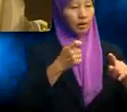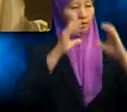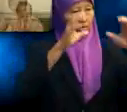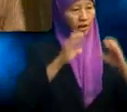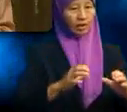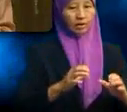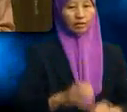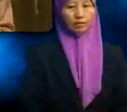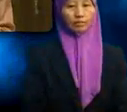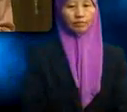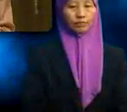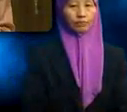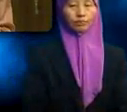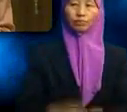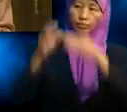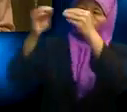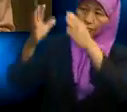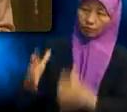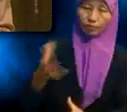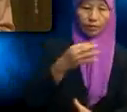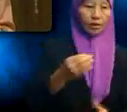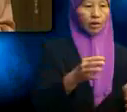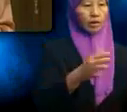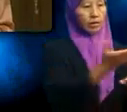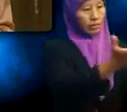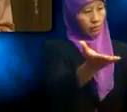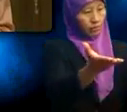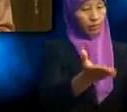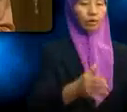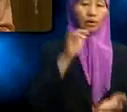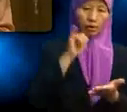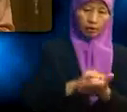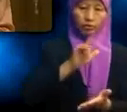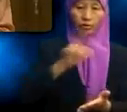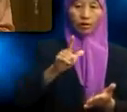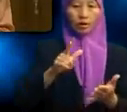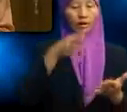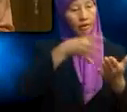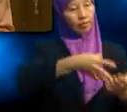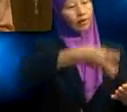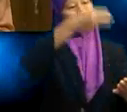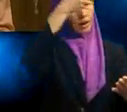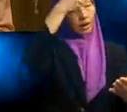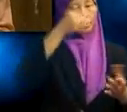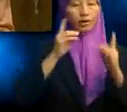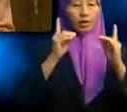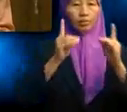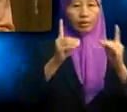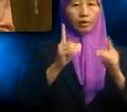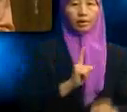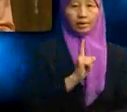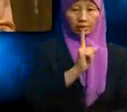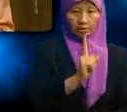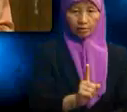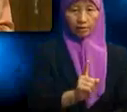pelaksanaannya. Para pendidik dan penonton sekalian, begitulah pengajaran dan pembelajaran pendidikan agama